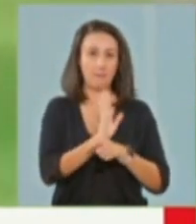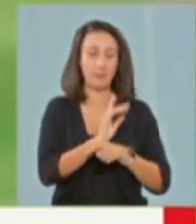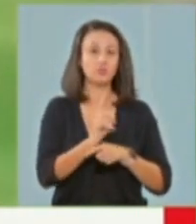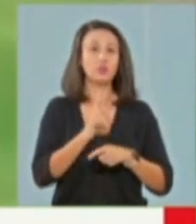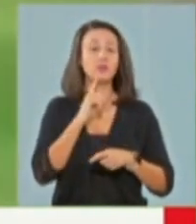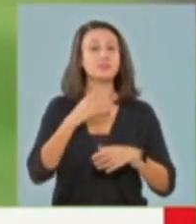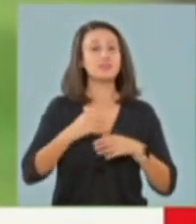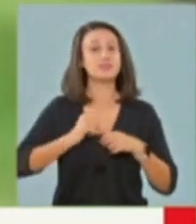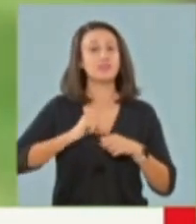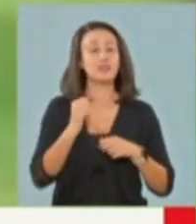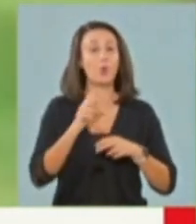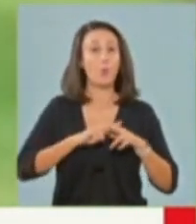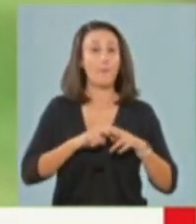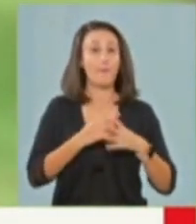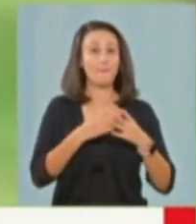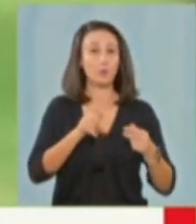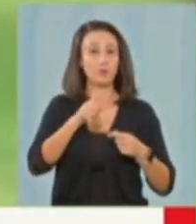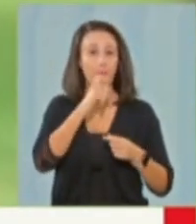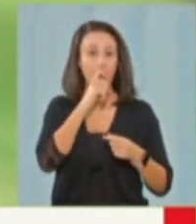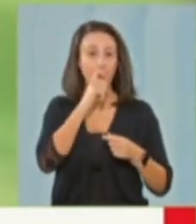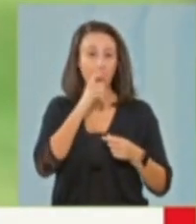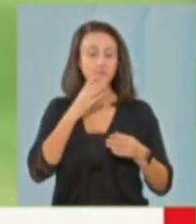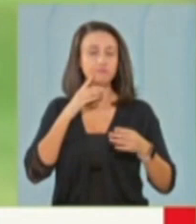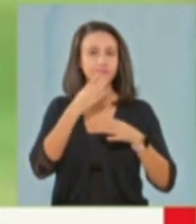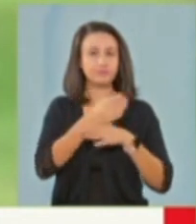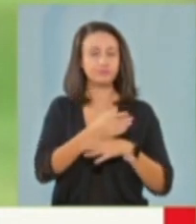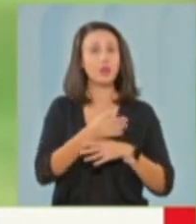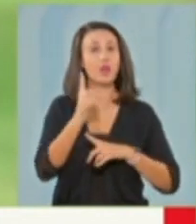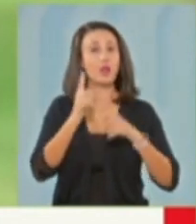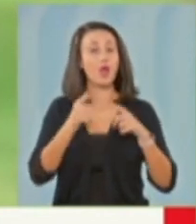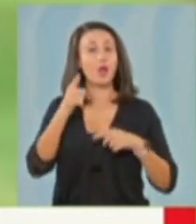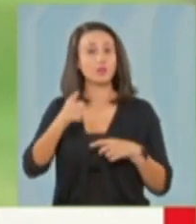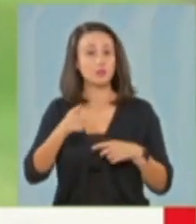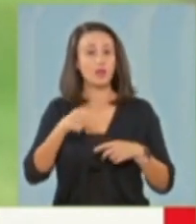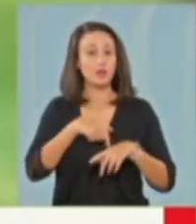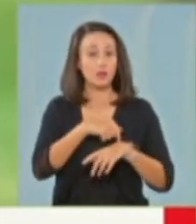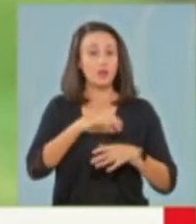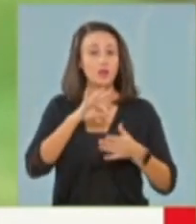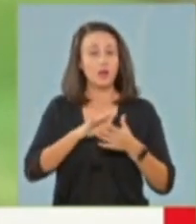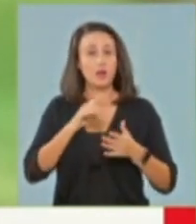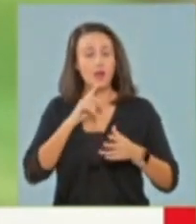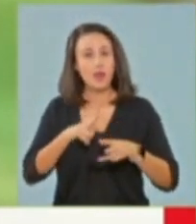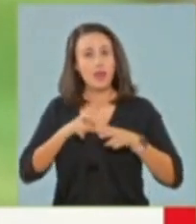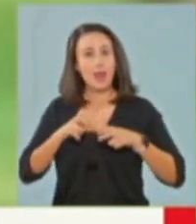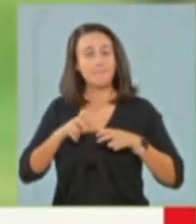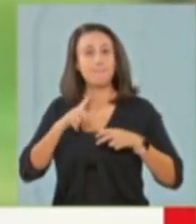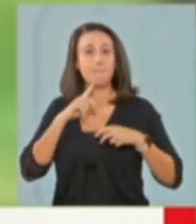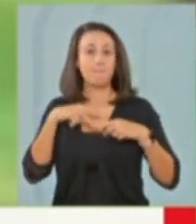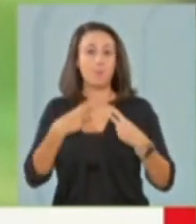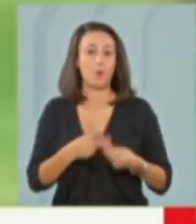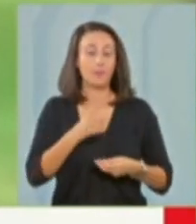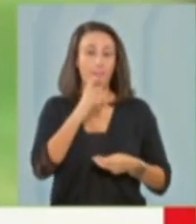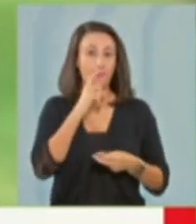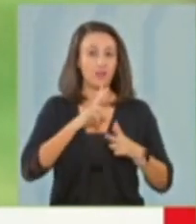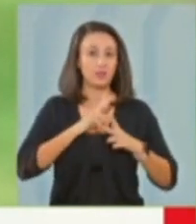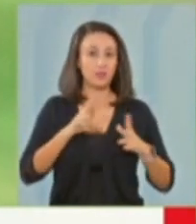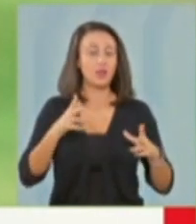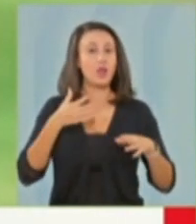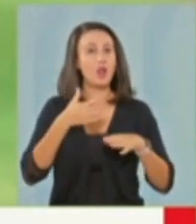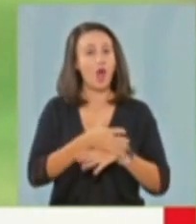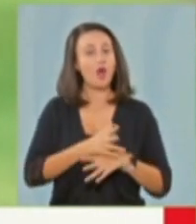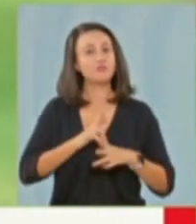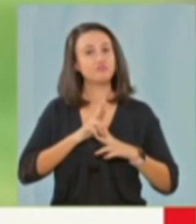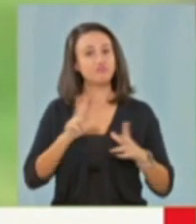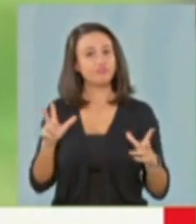de săteni se vede cu mai mulți bărbați încolțesc animalul cu peri deși acestea la un moment dat ar bate în retragere Un bărbat a fost rănit grav de animalul în